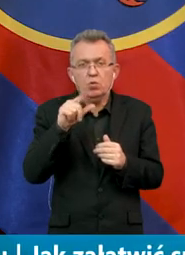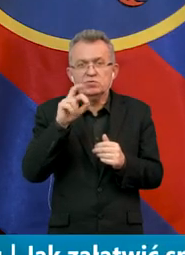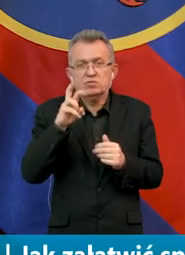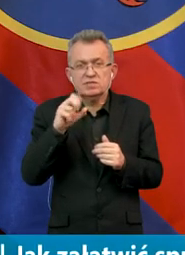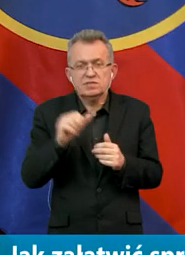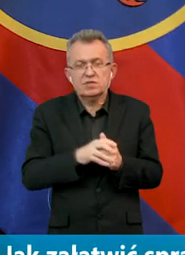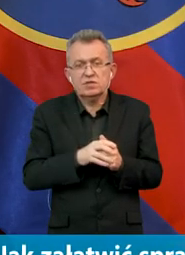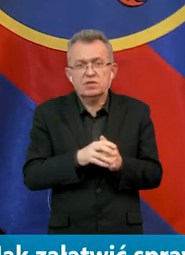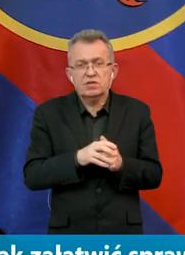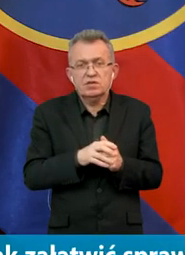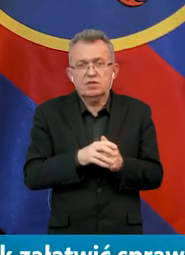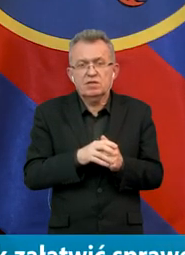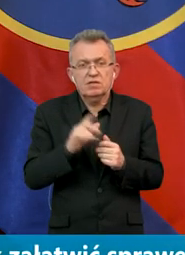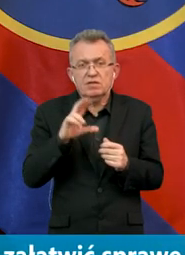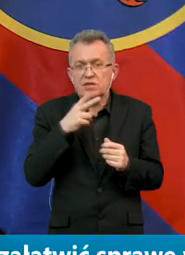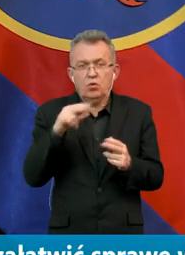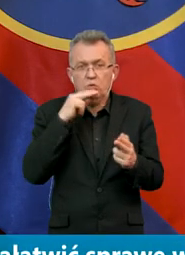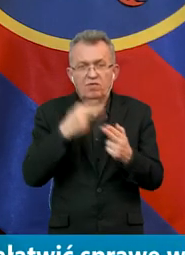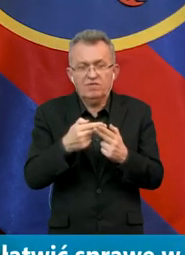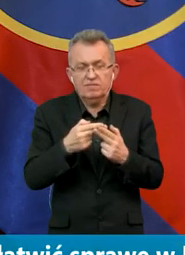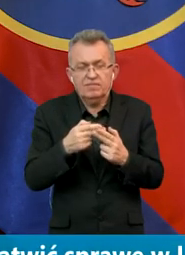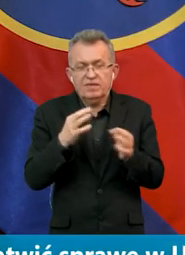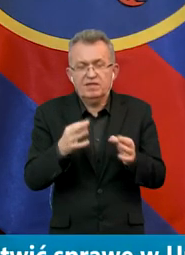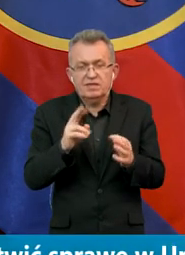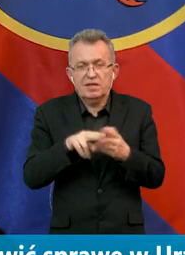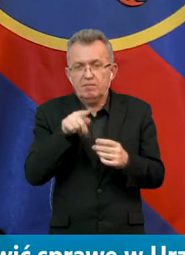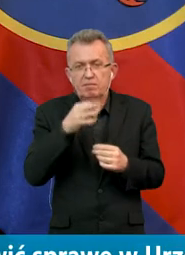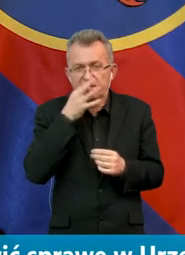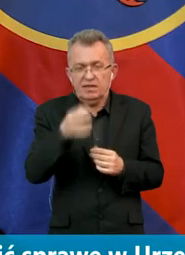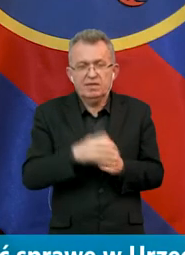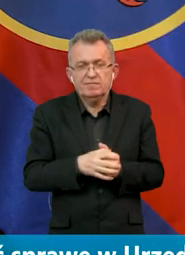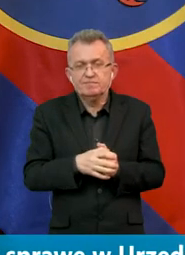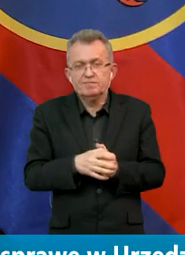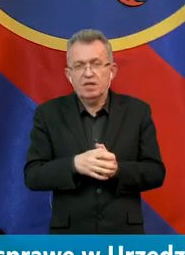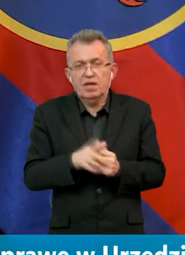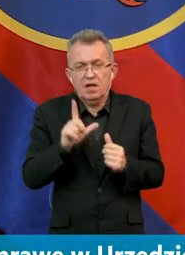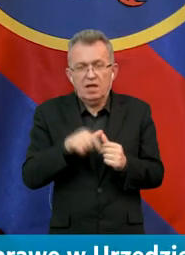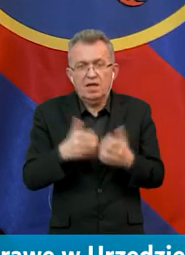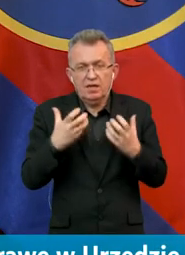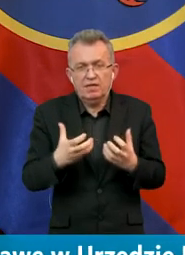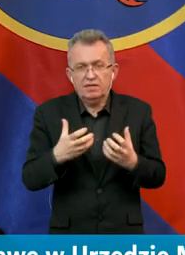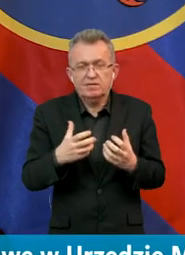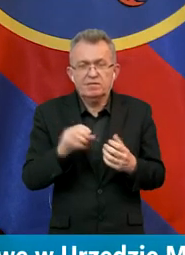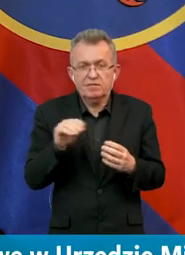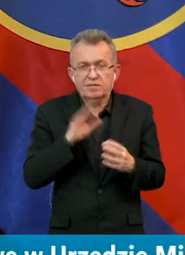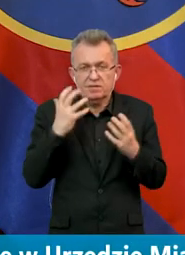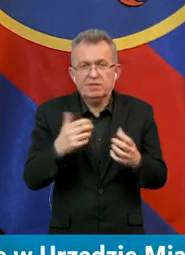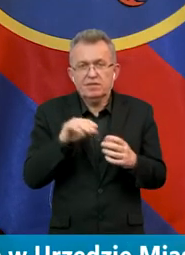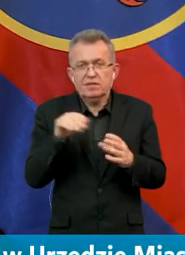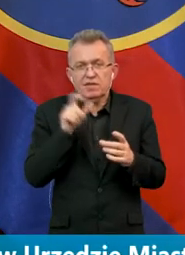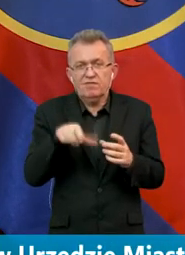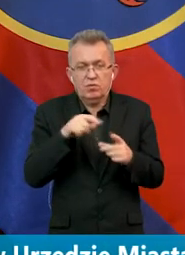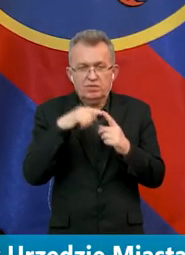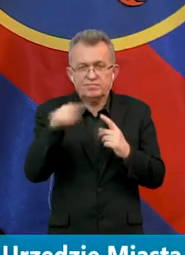Kusoczyńskiego? Pani Marto, nie odpowiem w tej chwili na to pytanie, ale chętnie prześlę Pani tę informację już